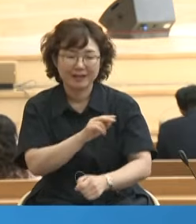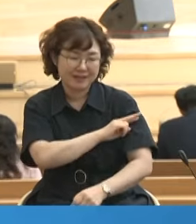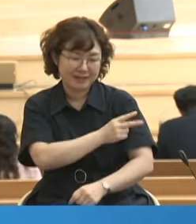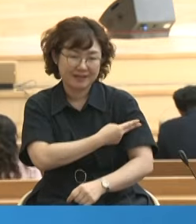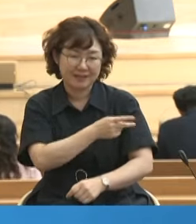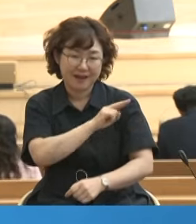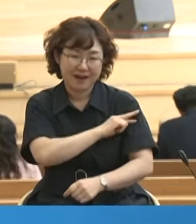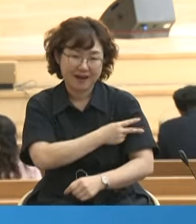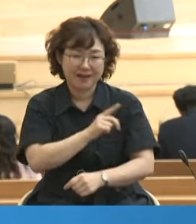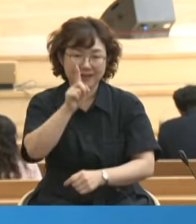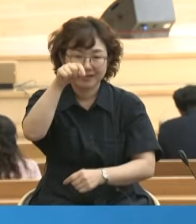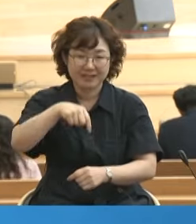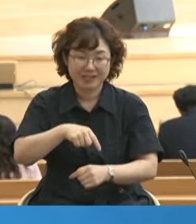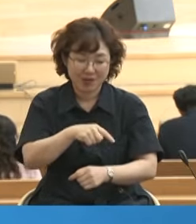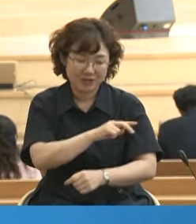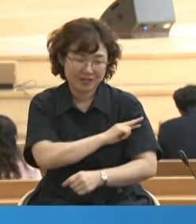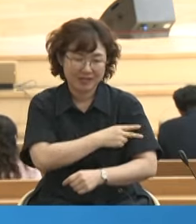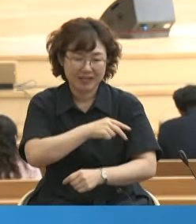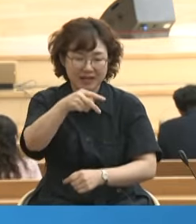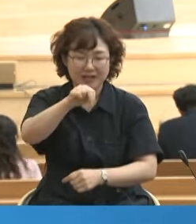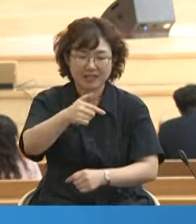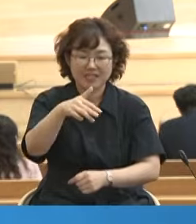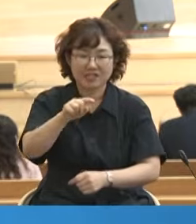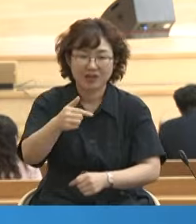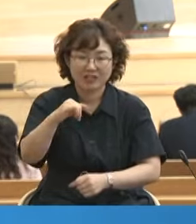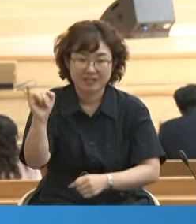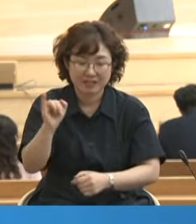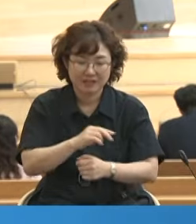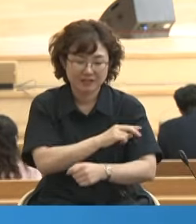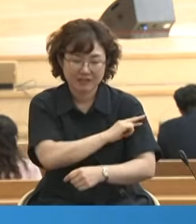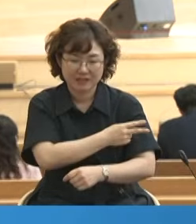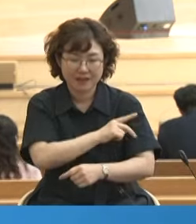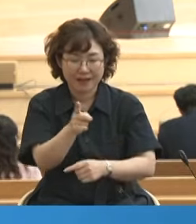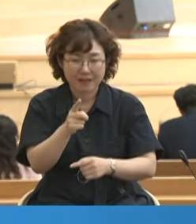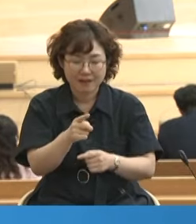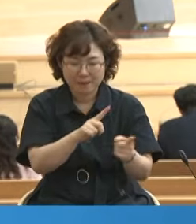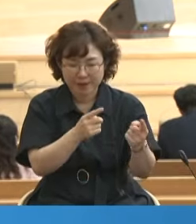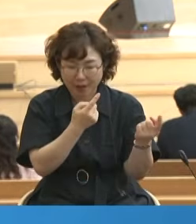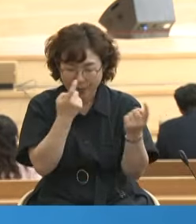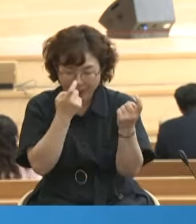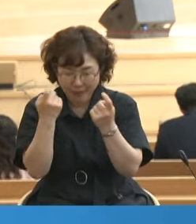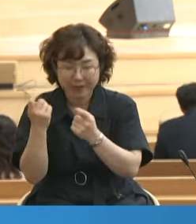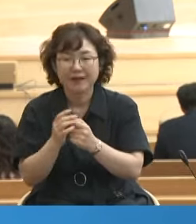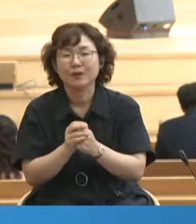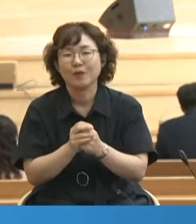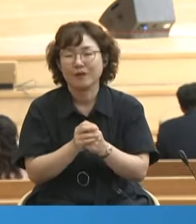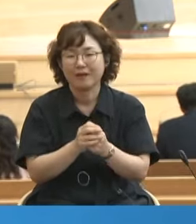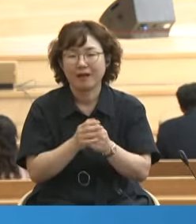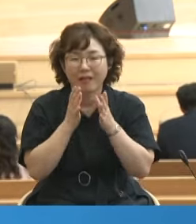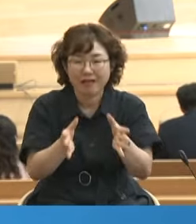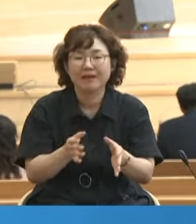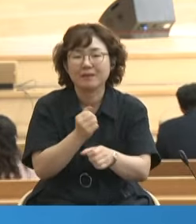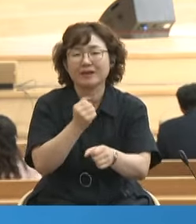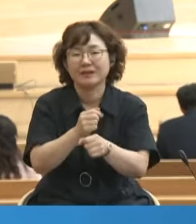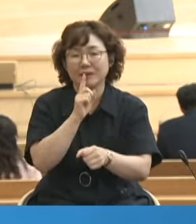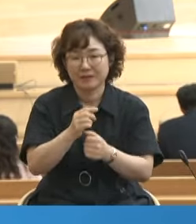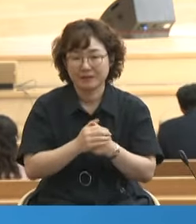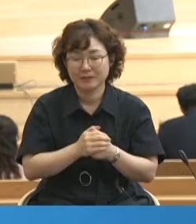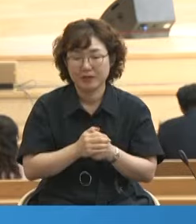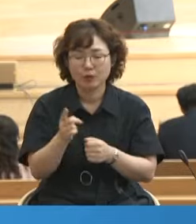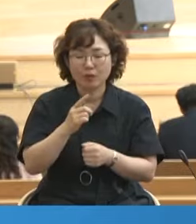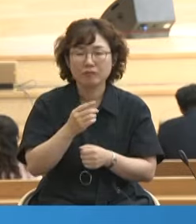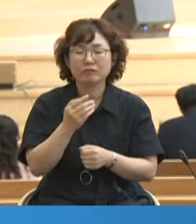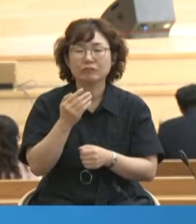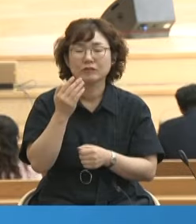이단들은 꼭 그래서 성경부로 양떼들을 홀게 해가지고는 인도한다 그렇게 말했잖아요. 또 순진한 성도들은